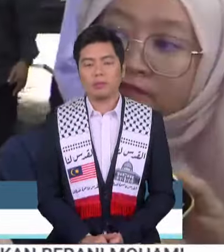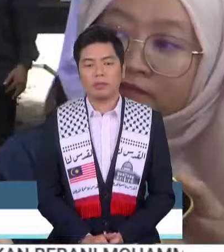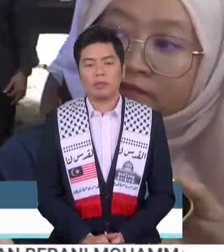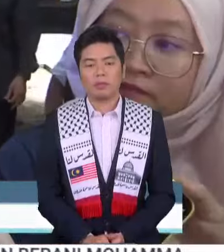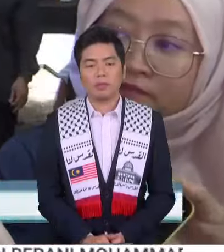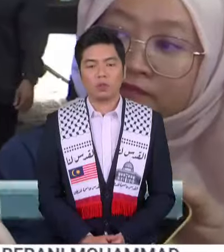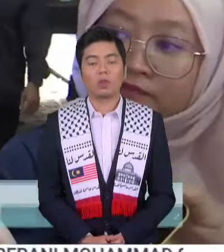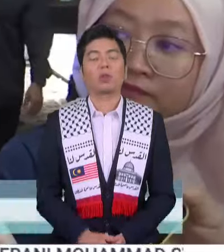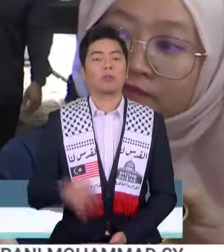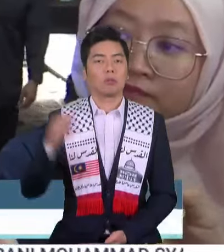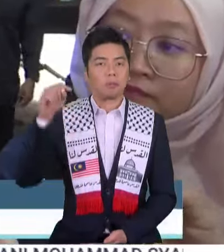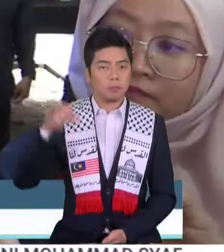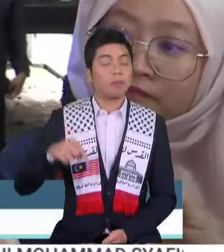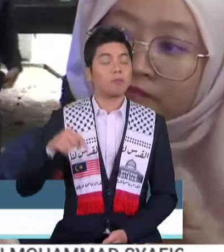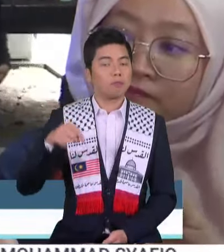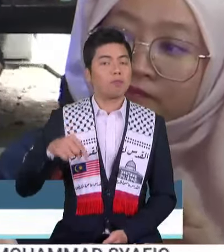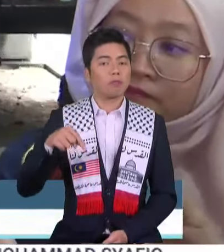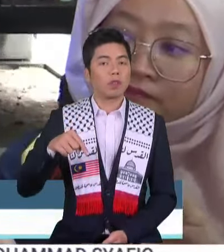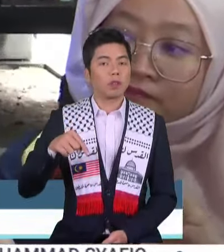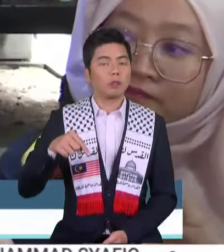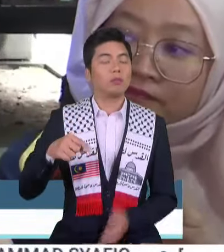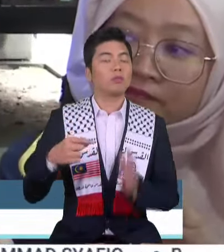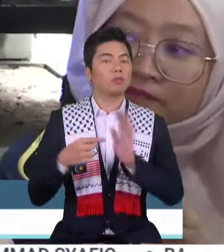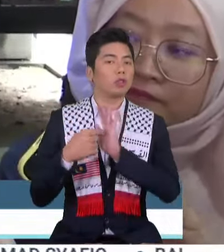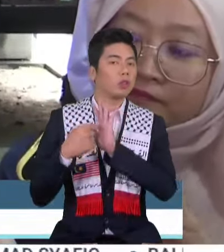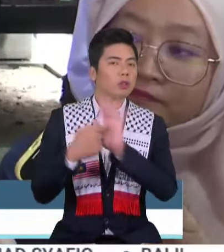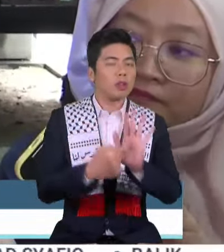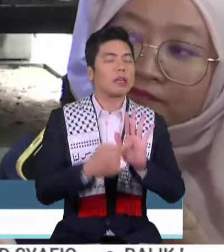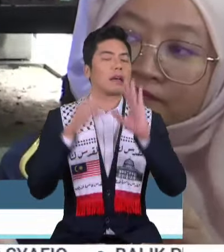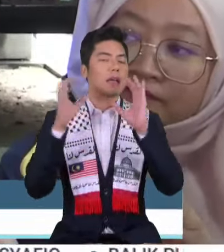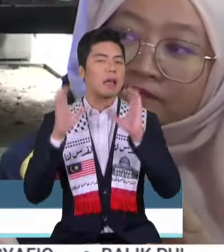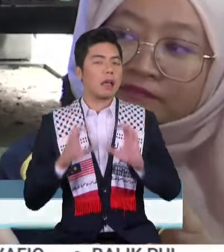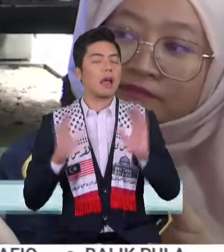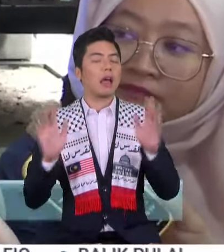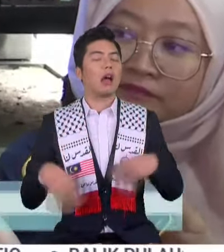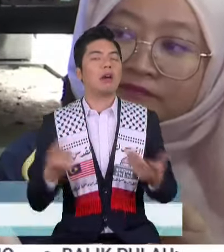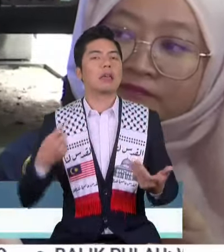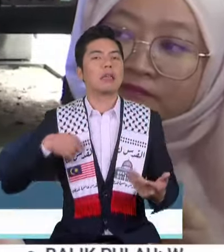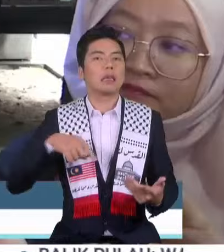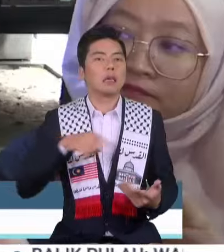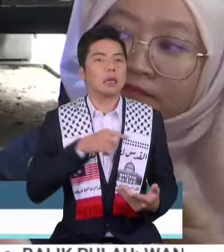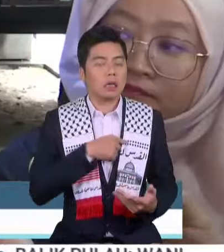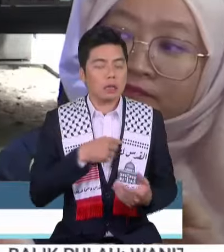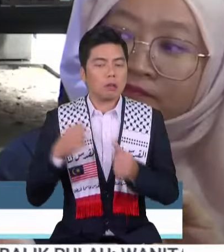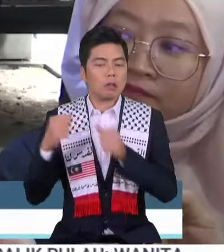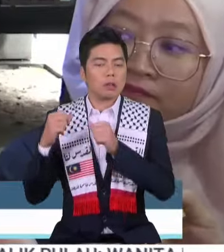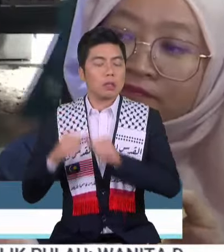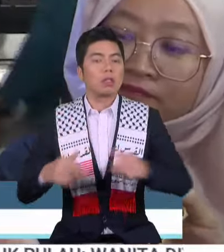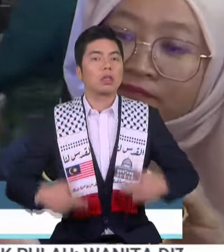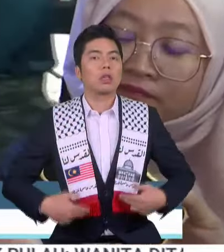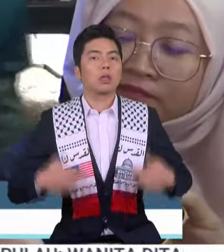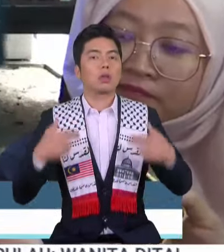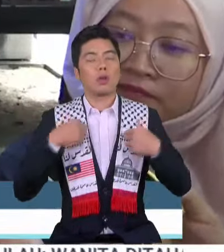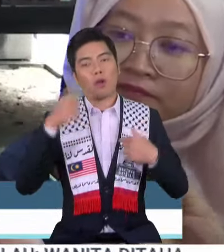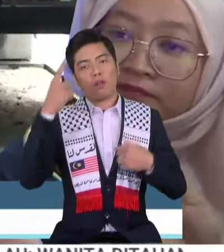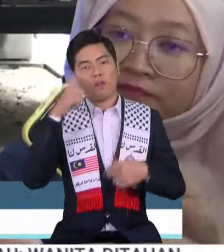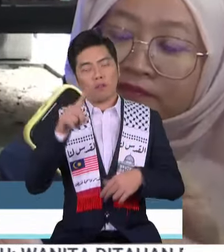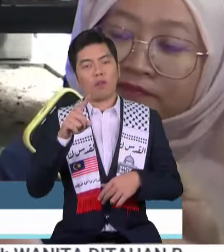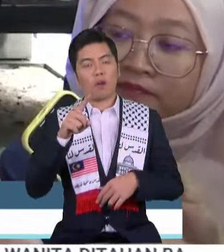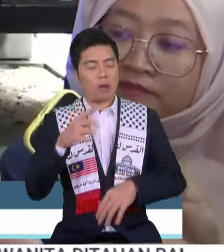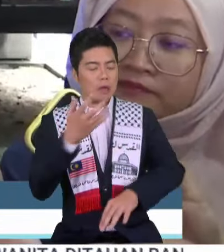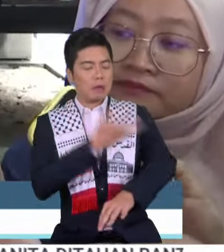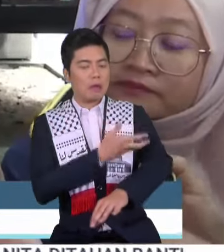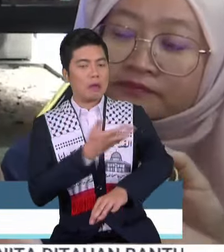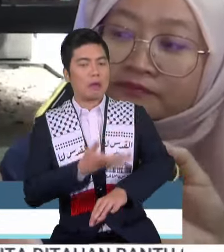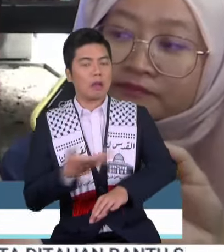Ini juga merupakan salah satu cara kita untuk menghidupkan tradisi kita di kampung, tradisi gotong